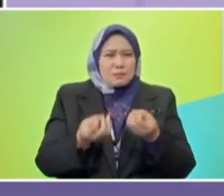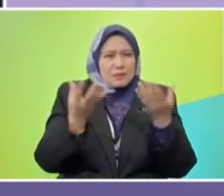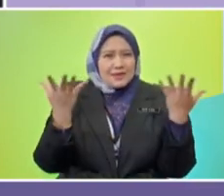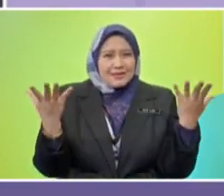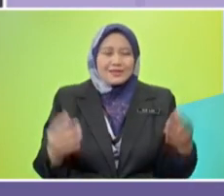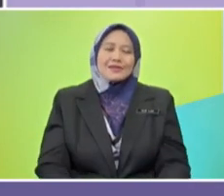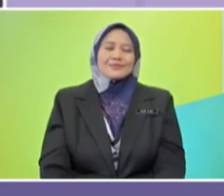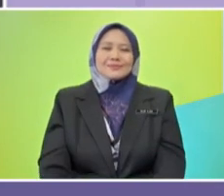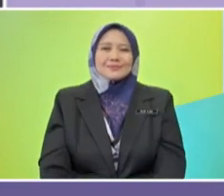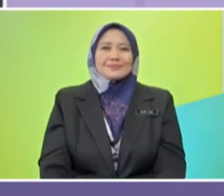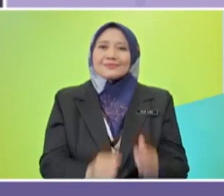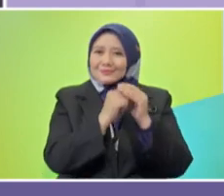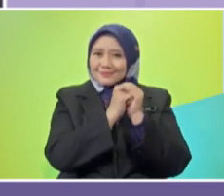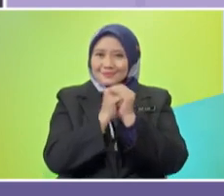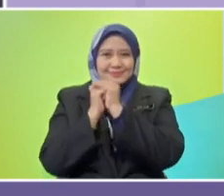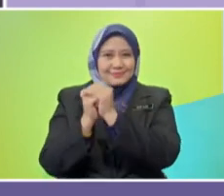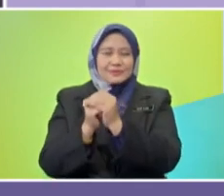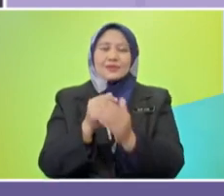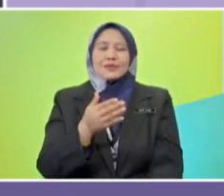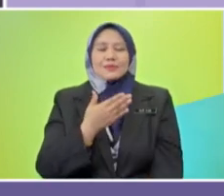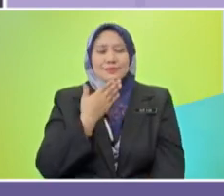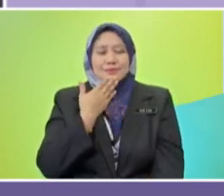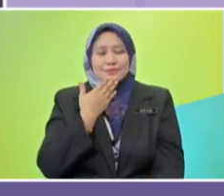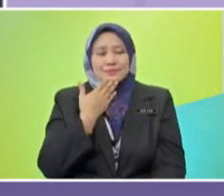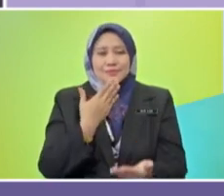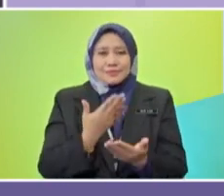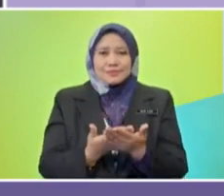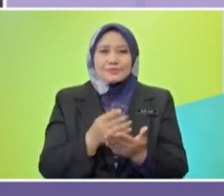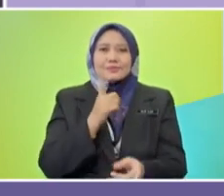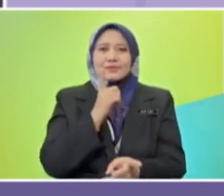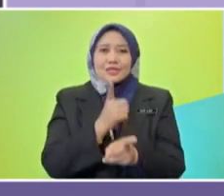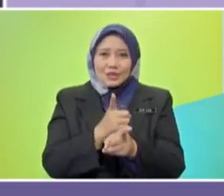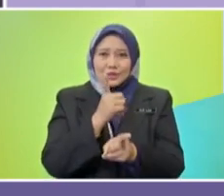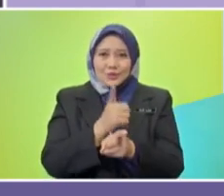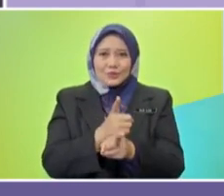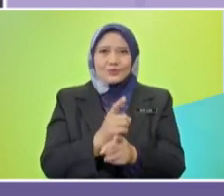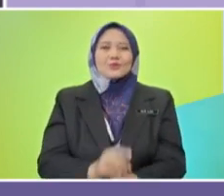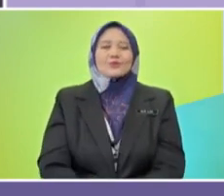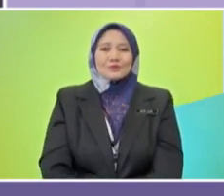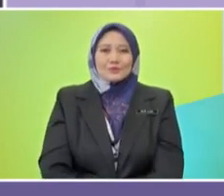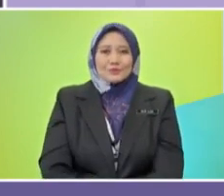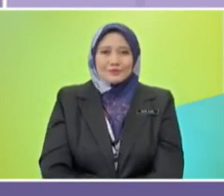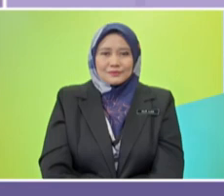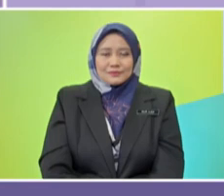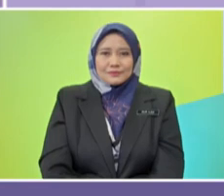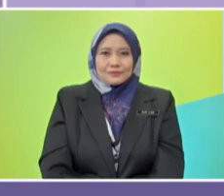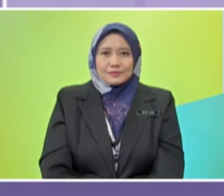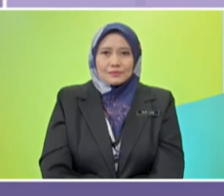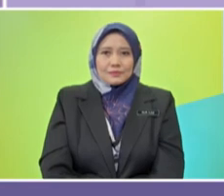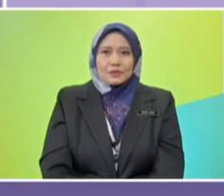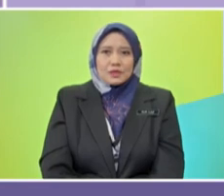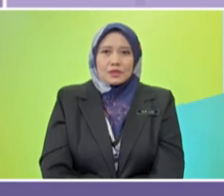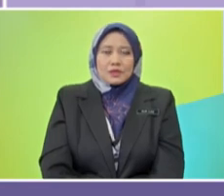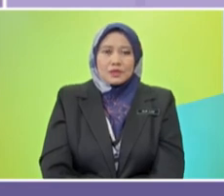Tahniah. Yeay. Bagus adik Amni. Mungkin adik Adisha ada cadangan jawapan